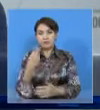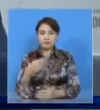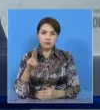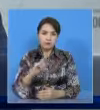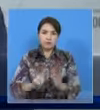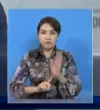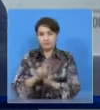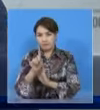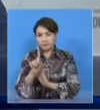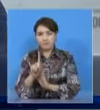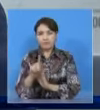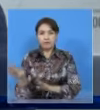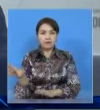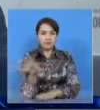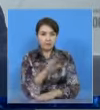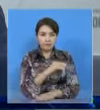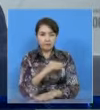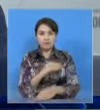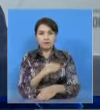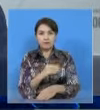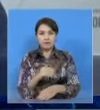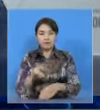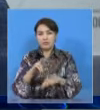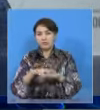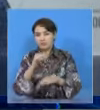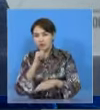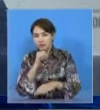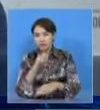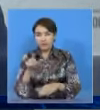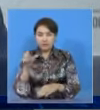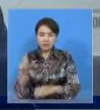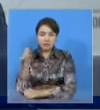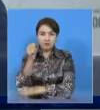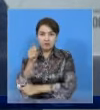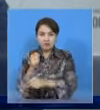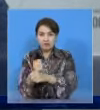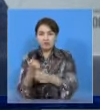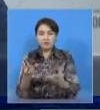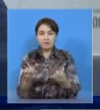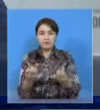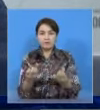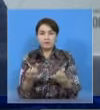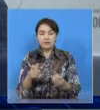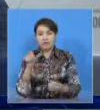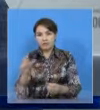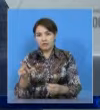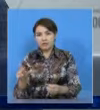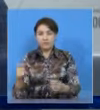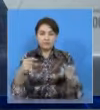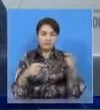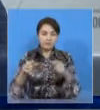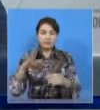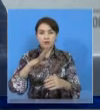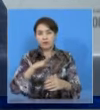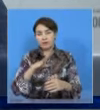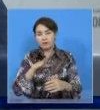бастап, осы барлық тергеушілердің және де осы азаматтармен